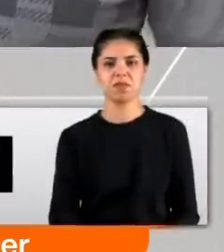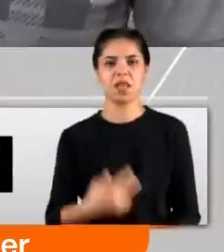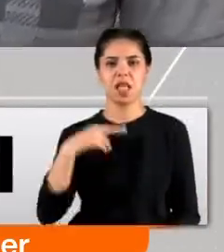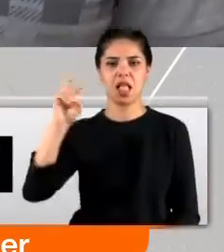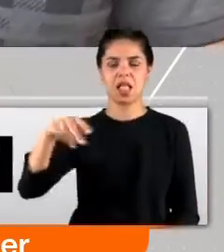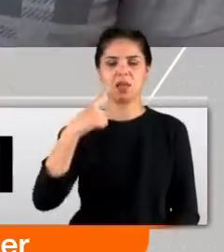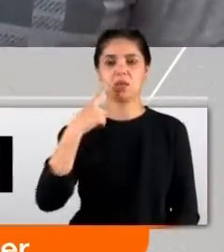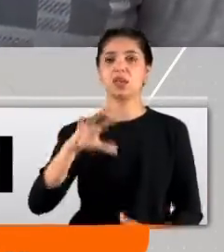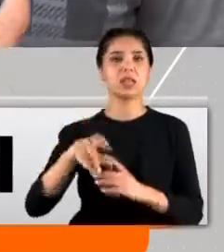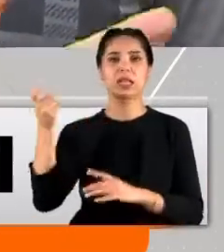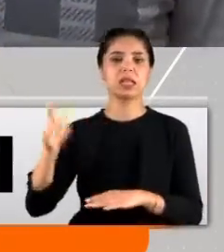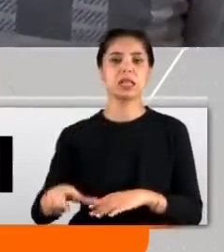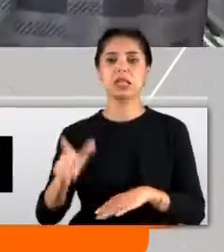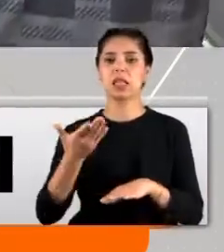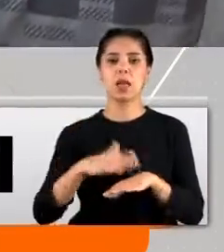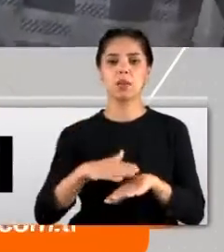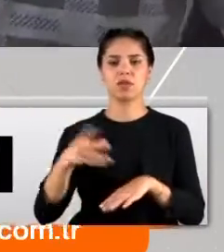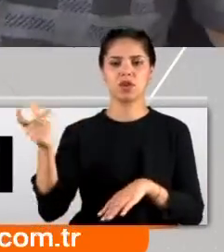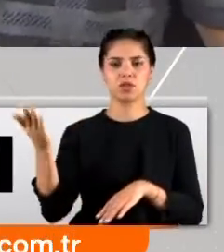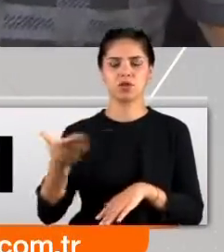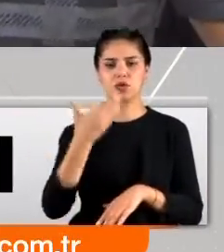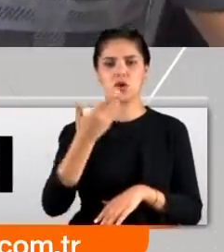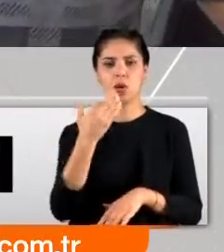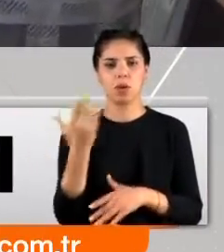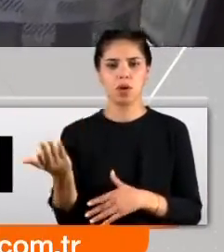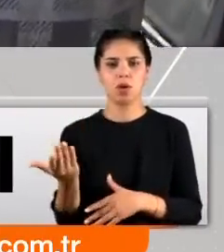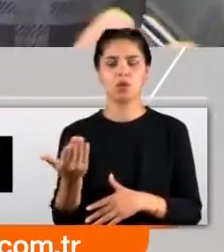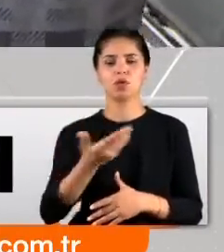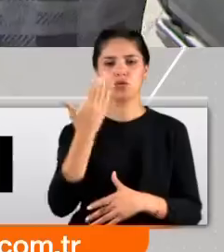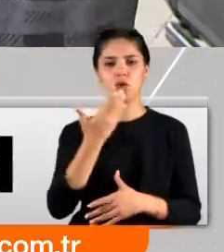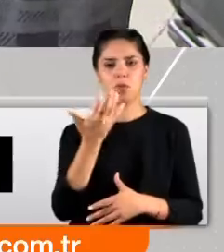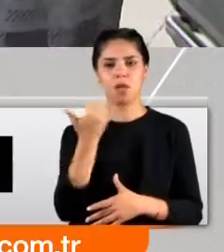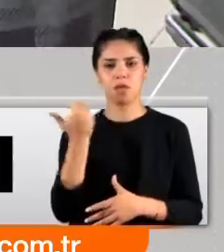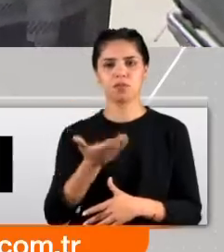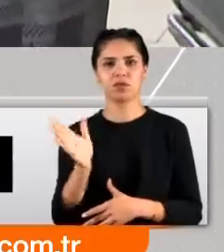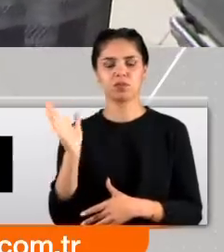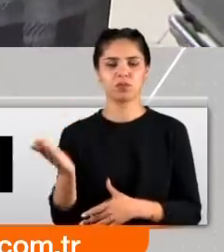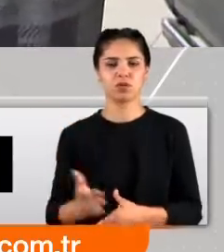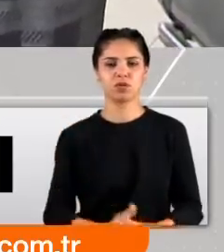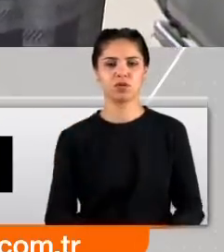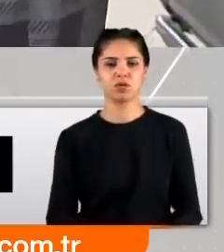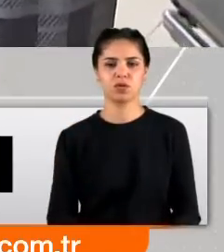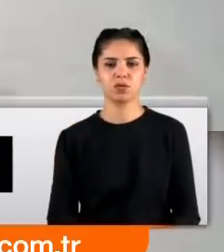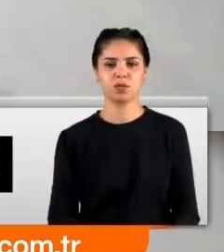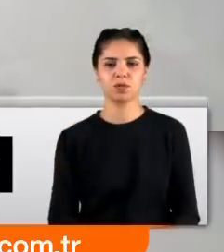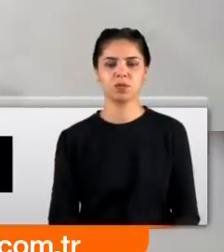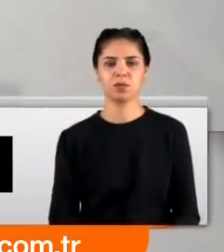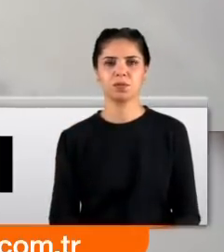biraz. Hırsız ne yaptı o sırada? Kaçtı abla. Çorba da yoktu motorda. Motordaki çorbayı da almış giderken. Giderken galiba çorbayı da götürmüş